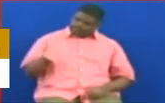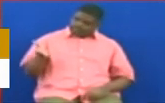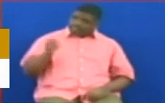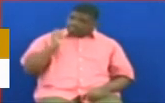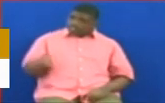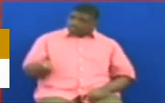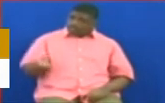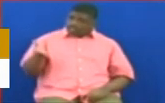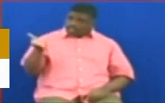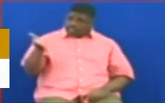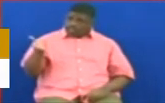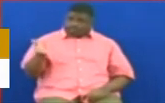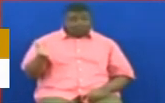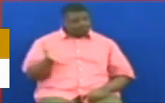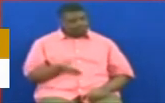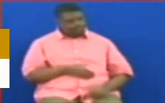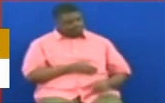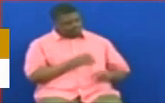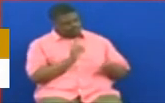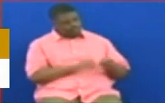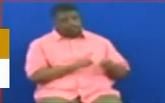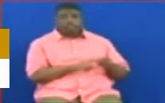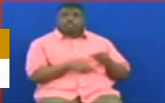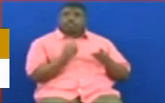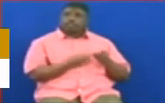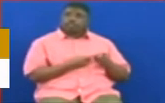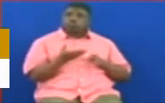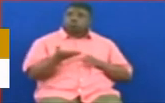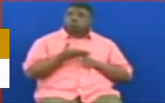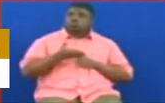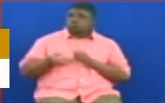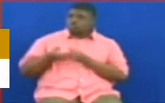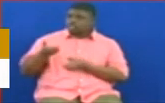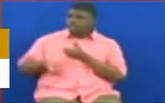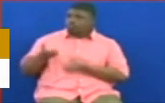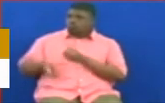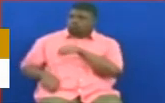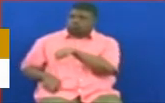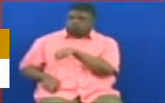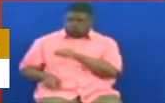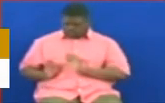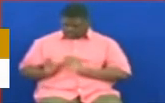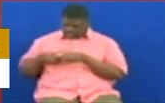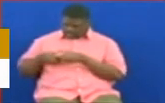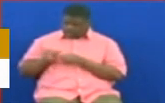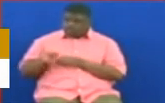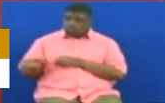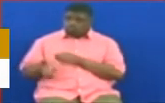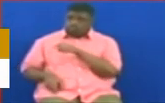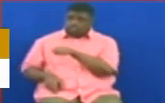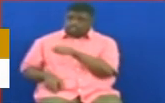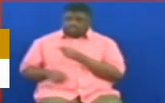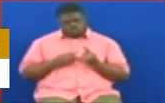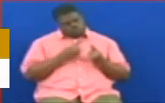Mheshimiwa Spika, swala lingine lilikuwa ni changamoto kamati maalum ya bunge hiyo. Mheshimiwa Spika, nataka